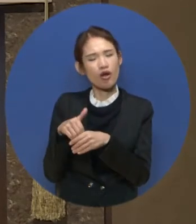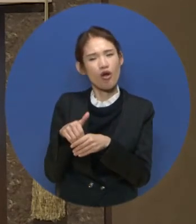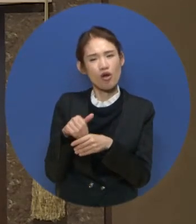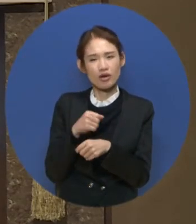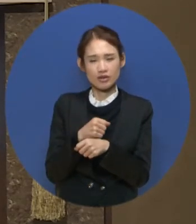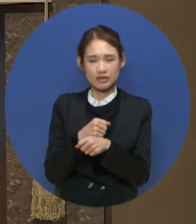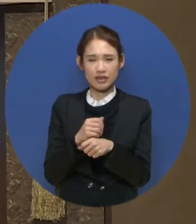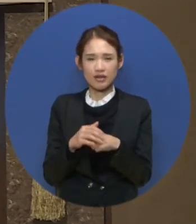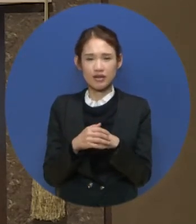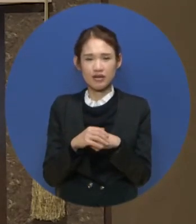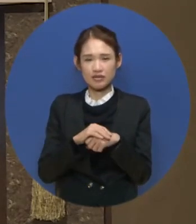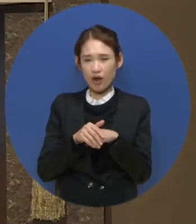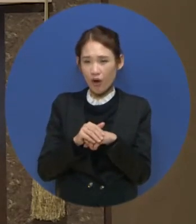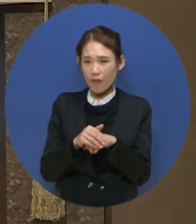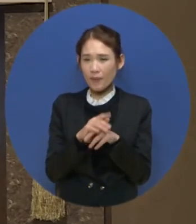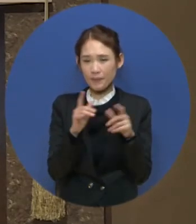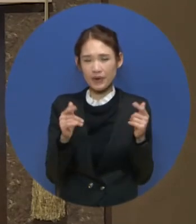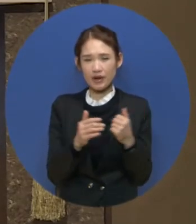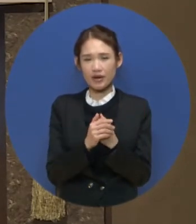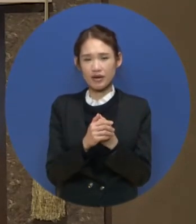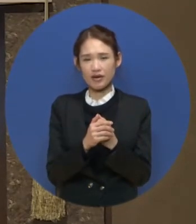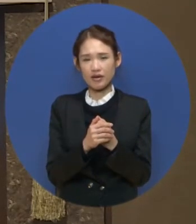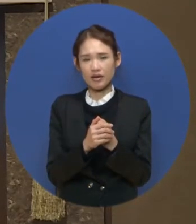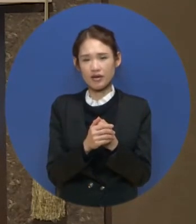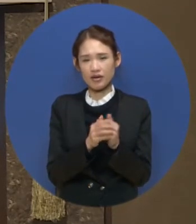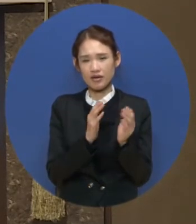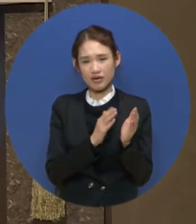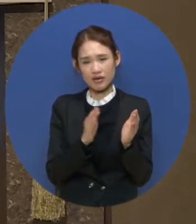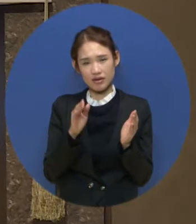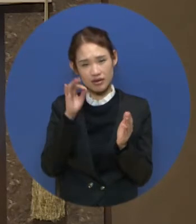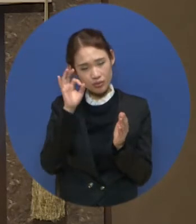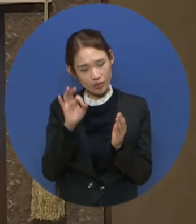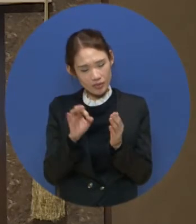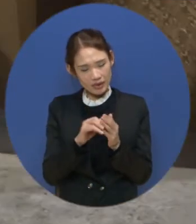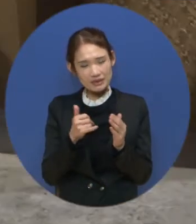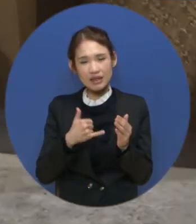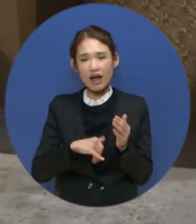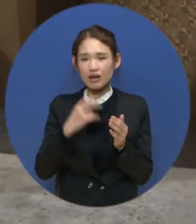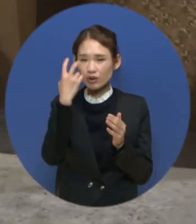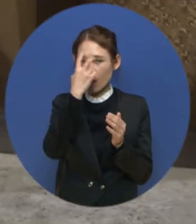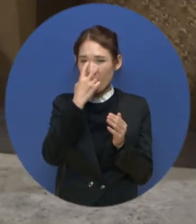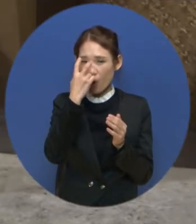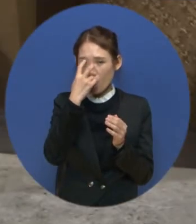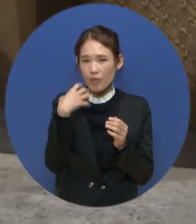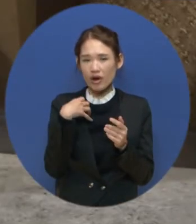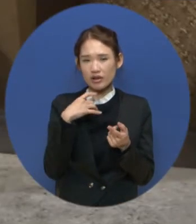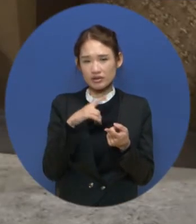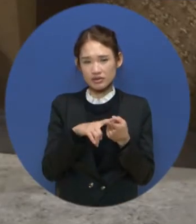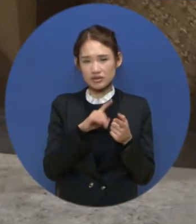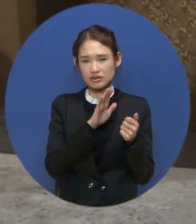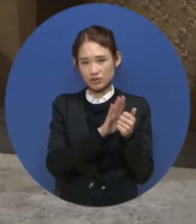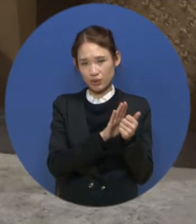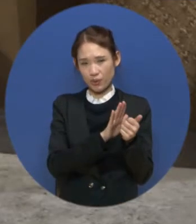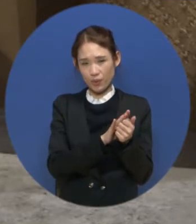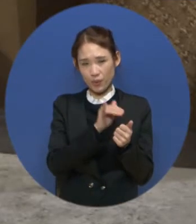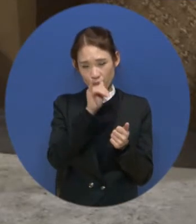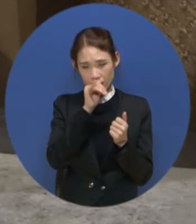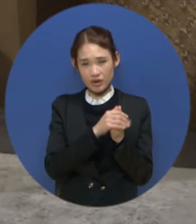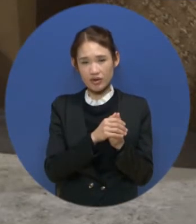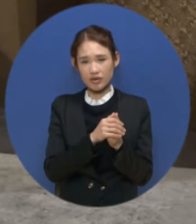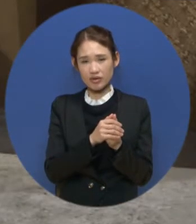다 하시고 이렇게 하시는 그래서 이제 그런 것들을 이제 자녀를 케어하는 쪽에 대해서도 좀 지원도